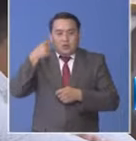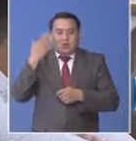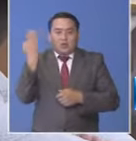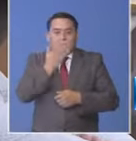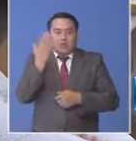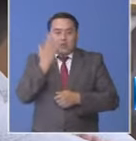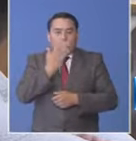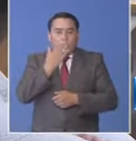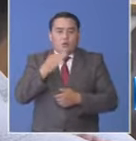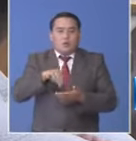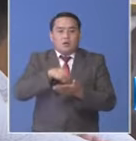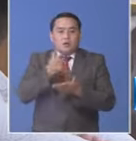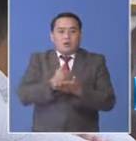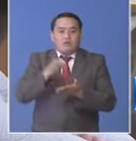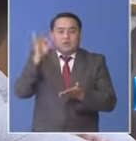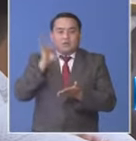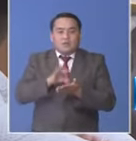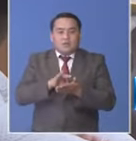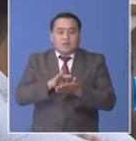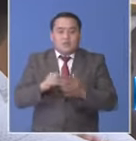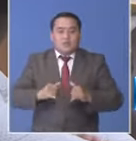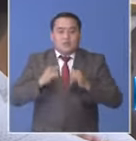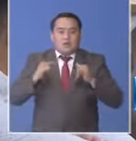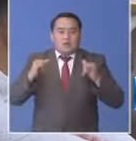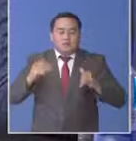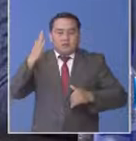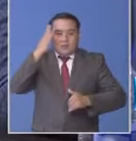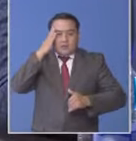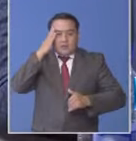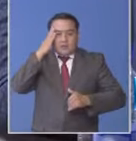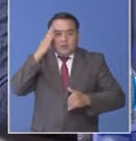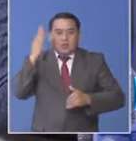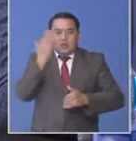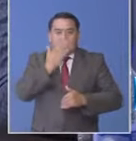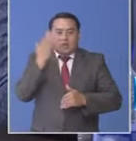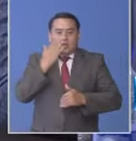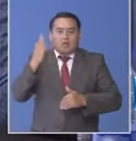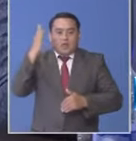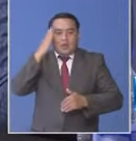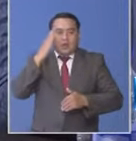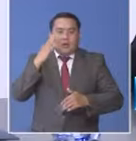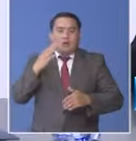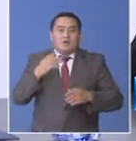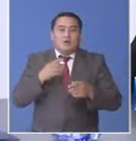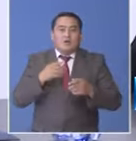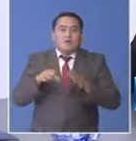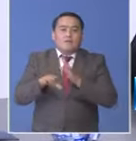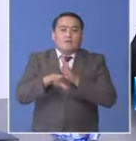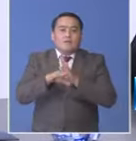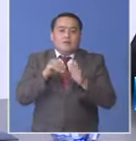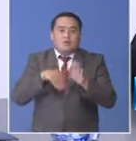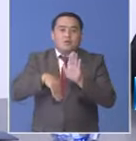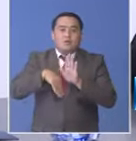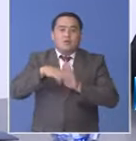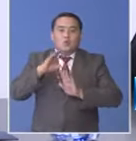кино. Главная цель конкурса – развитие молодежного кинематографа, продвижение работы молодых и талантливых авторов и выявление лучших